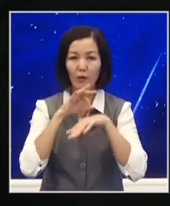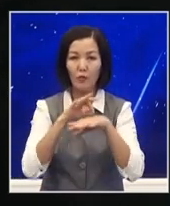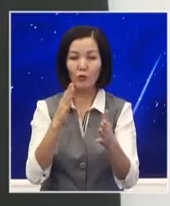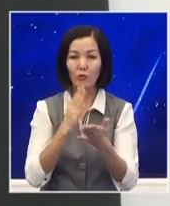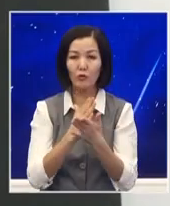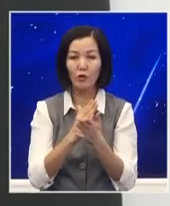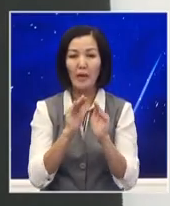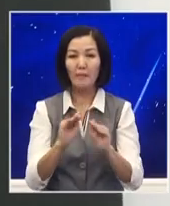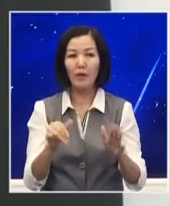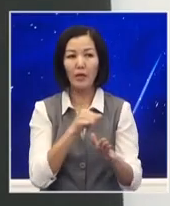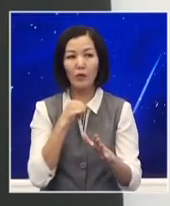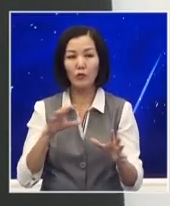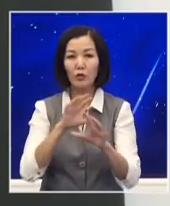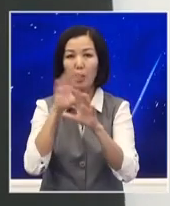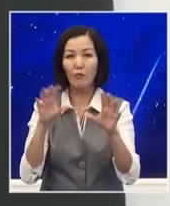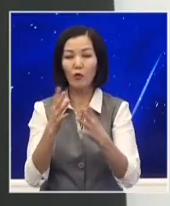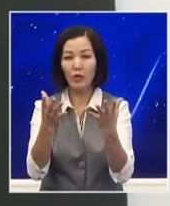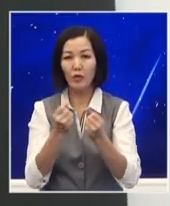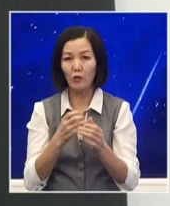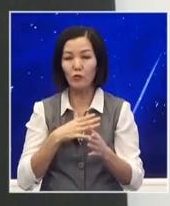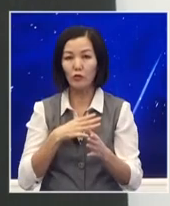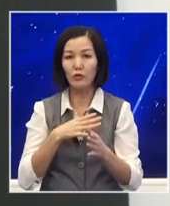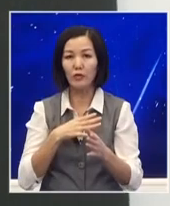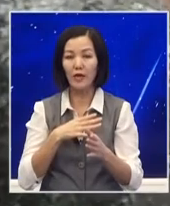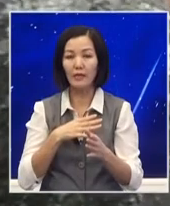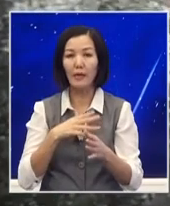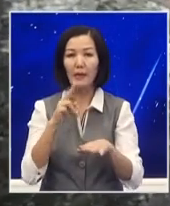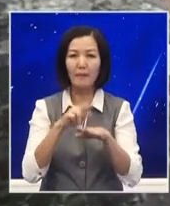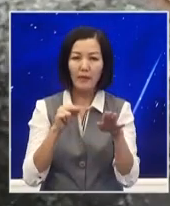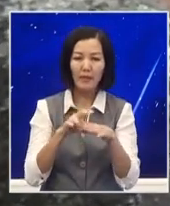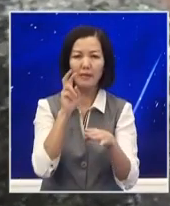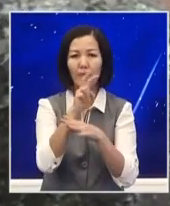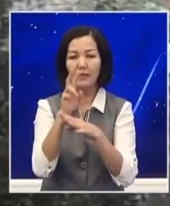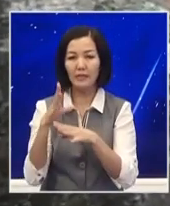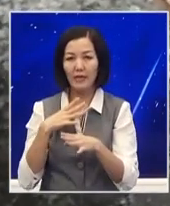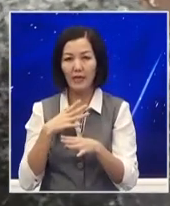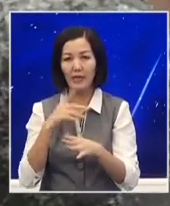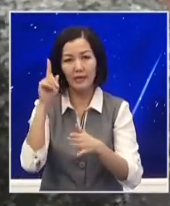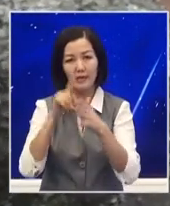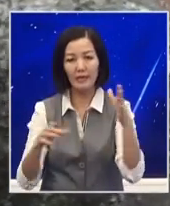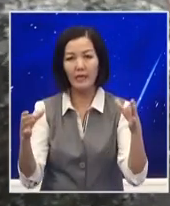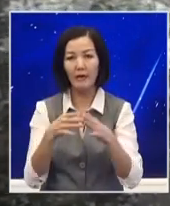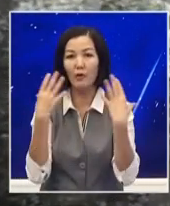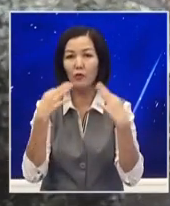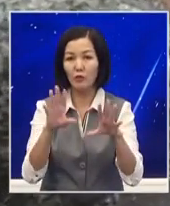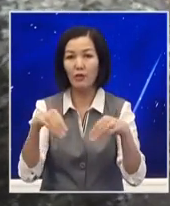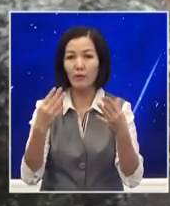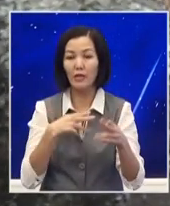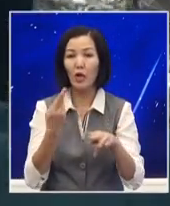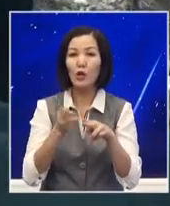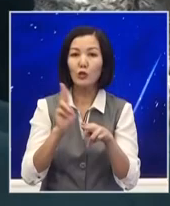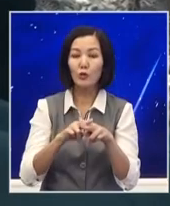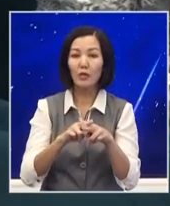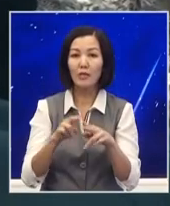шарасыздан балаларын өз қамқорлығын алу үшін құзырлы органдарға да жүгініп. Бірақ Қазақстанда бұл діни ағымға рұқсат берілген. Сондықтан